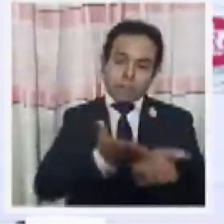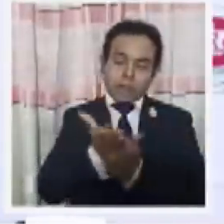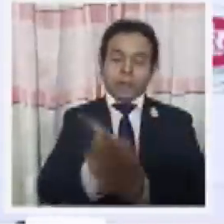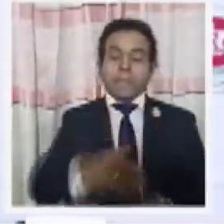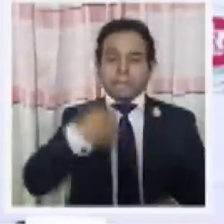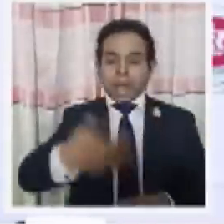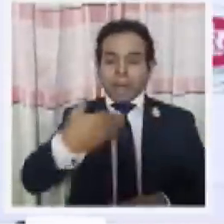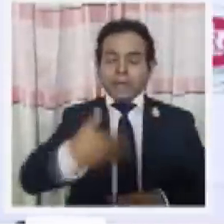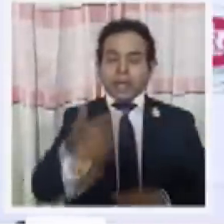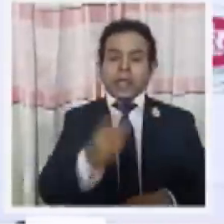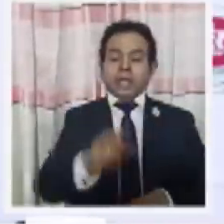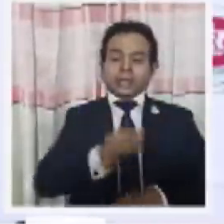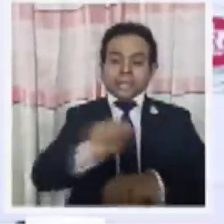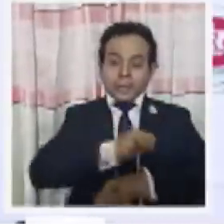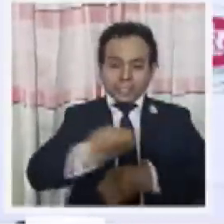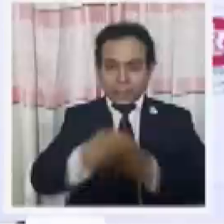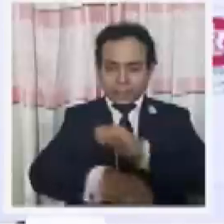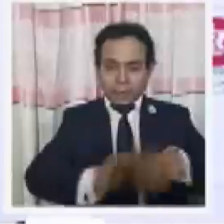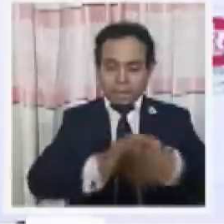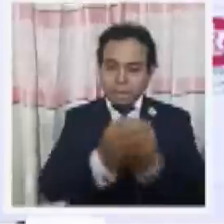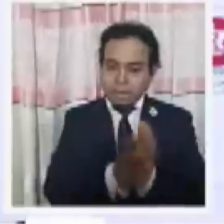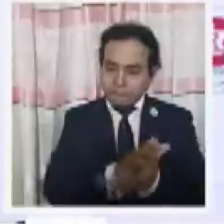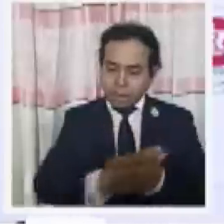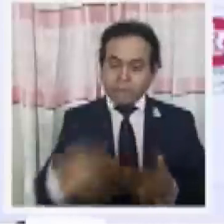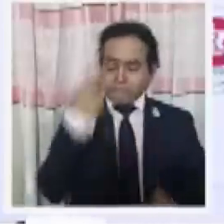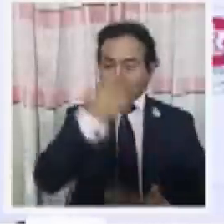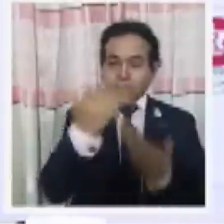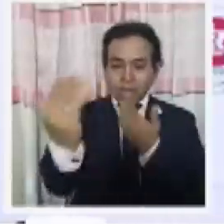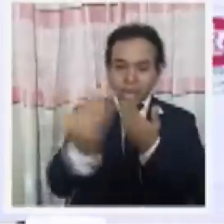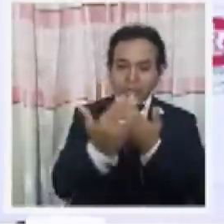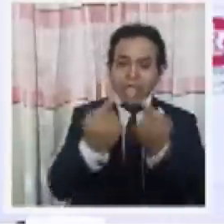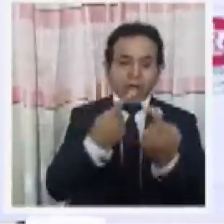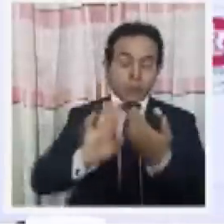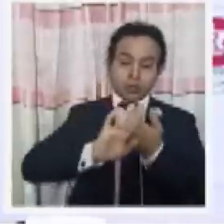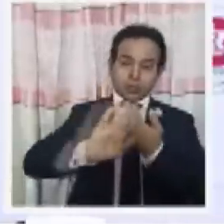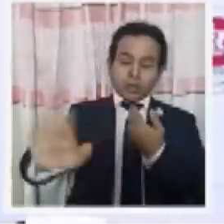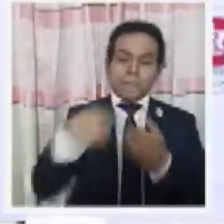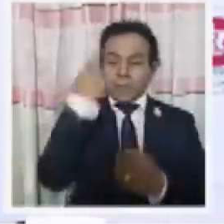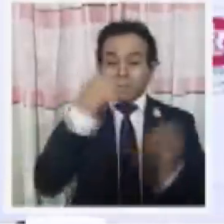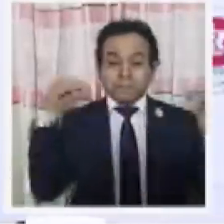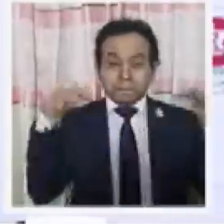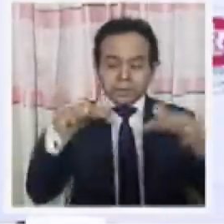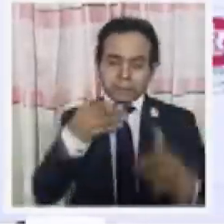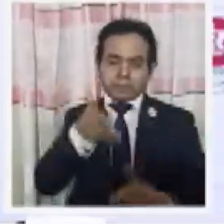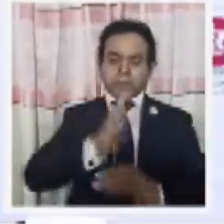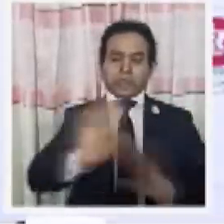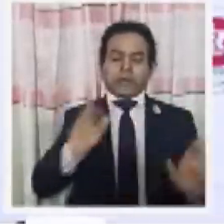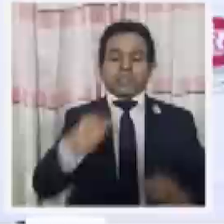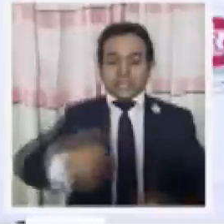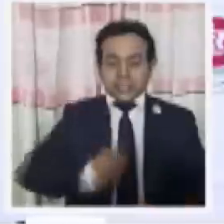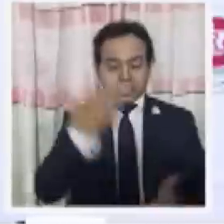যে ব্যবস্থাগুলো আমরা প্রতিনিয়তই বলে থাকি, সঠিকভাবে মাস্ক পরুন, বারবার সাবান পানি দিয়ে 20 সেকেন্ড ধরে হাত